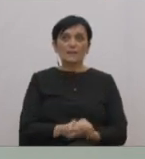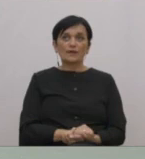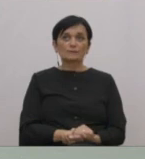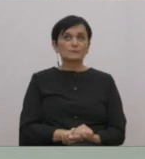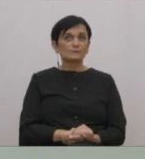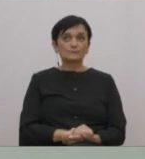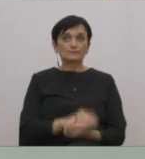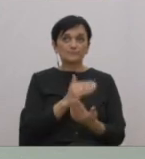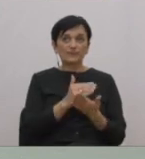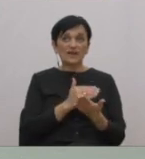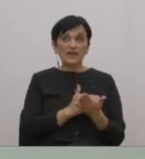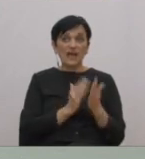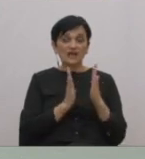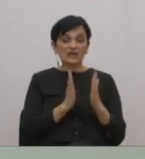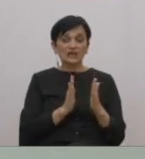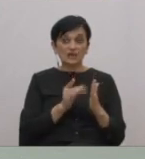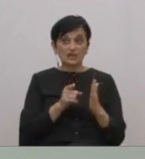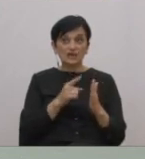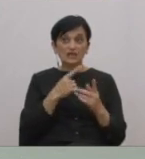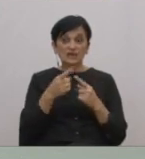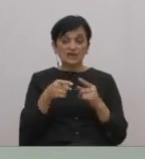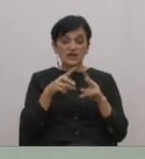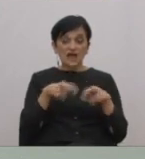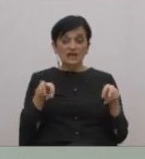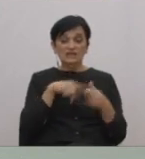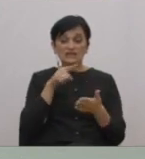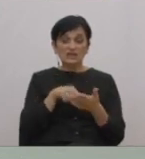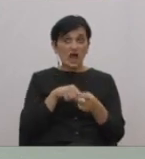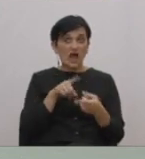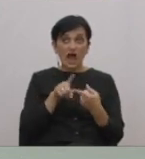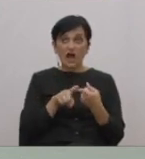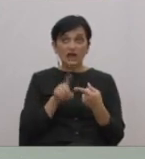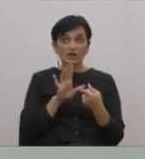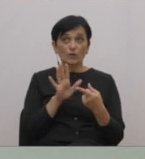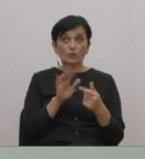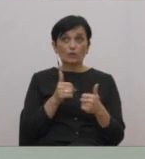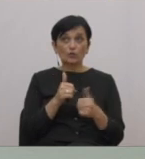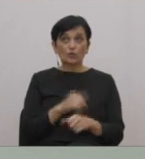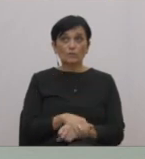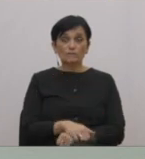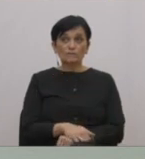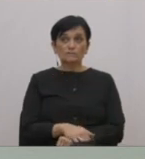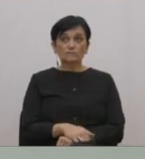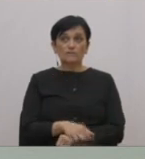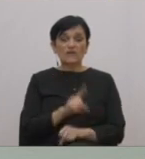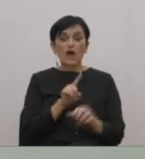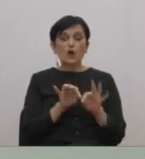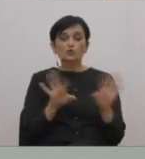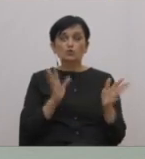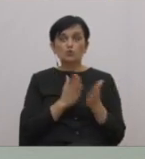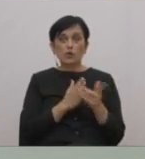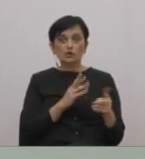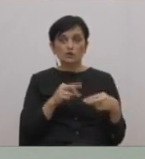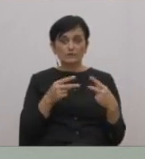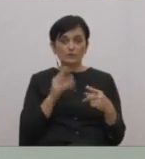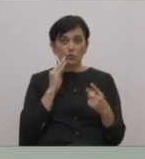Ara, regulamentul care s-a zbătut, are cheba, gansa cheba, s-a chitit cheba. Logore cheba. Rașua și este. Suleba, o să